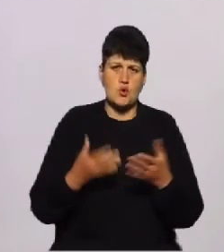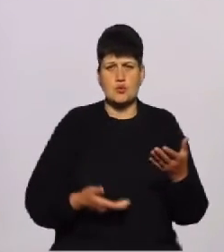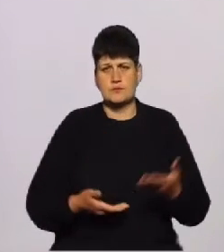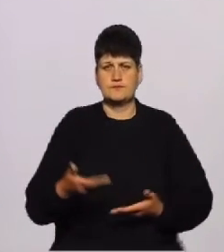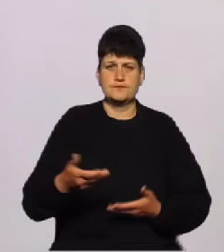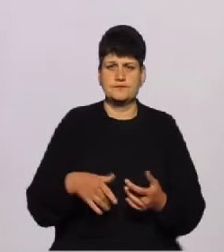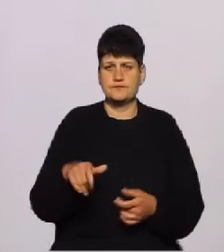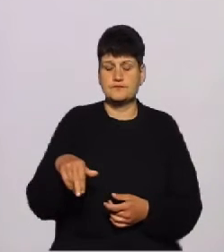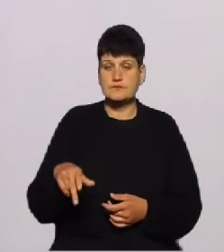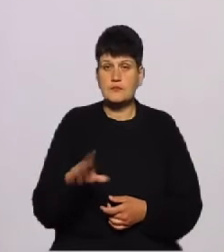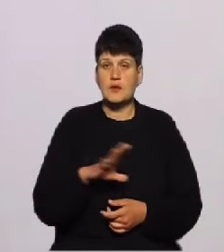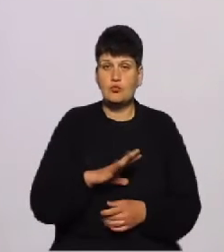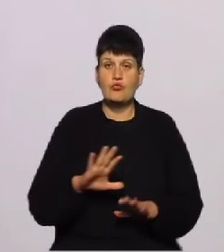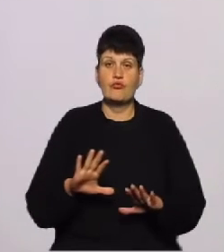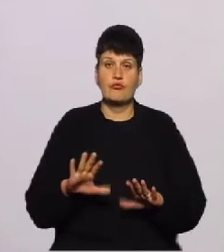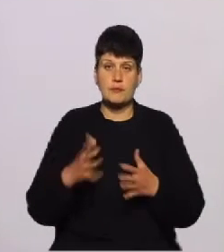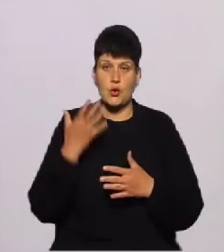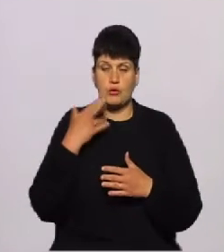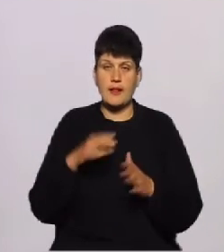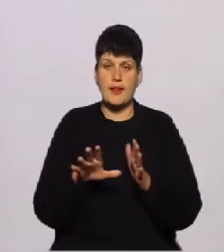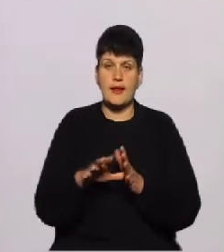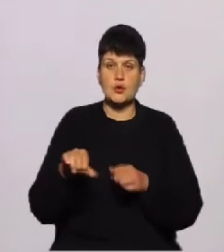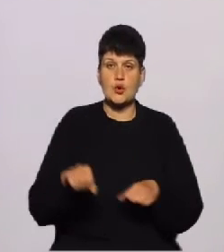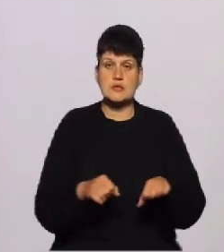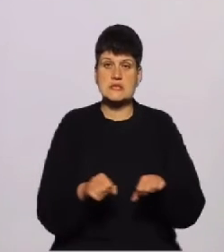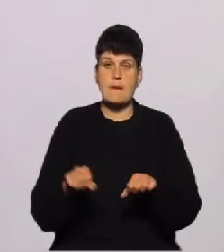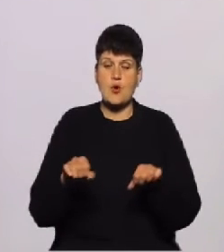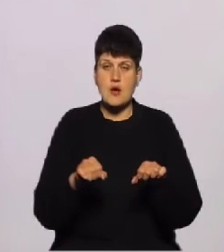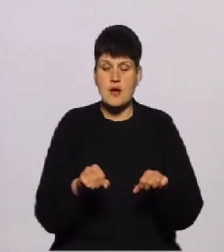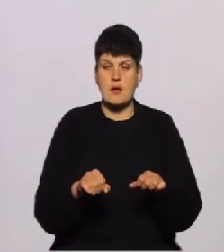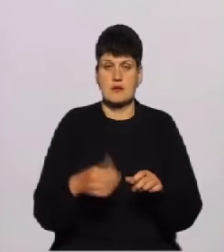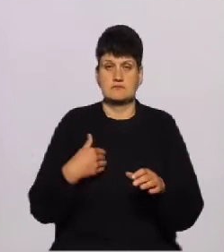також був випадок, коли електротранспорт, електросамокат мало не збив.